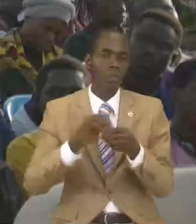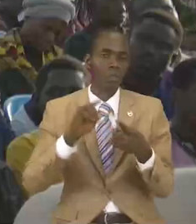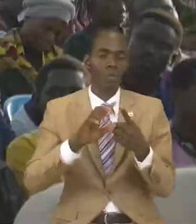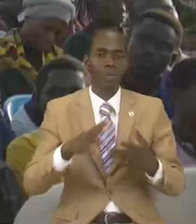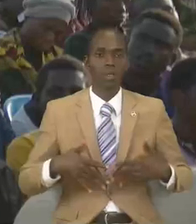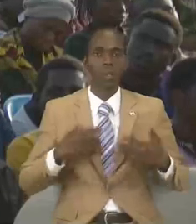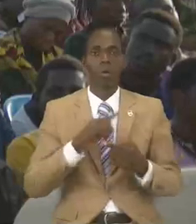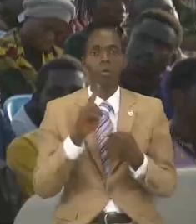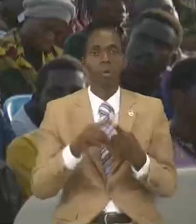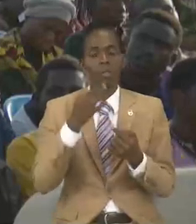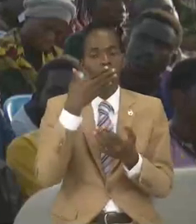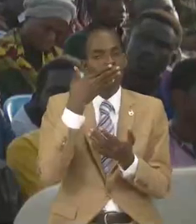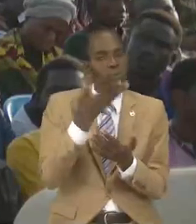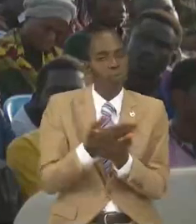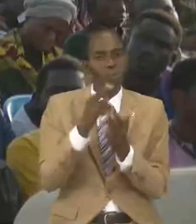quand la bonté de Dieu